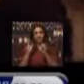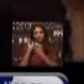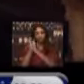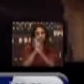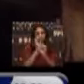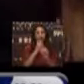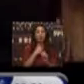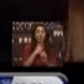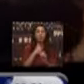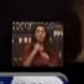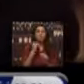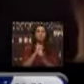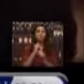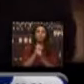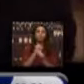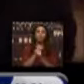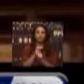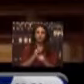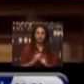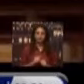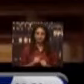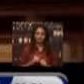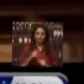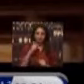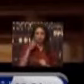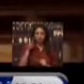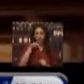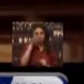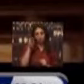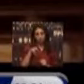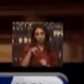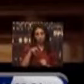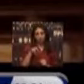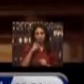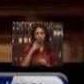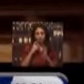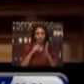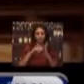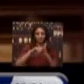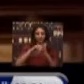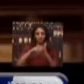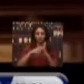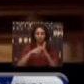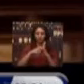أو عندكم هنا. عايز أسألك عن أربع شخصيات: